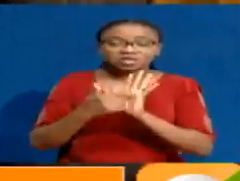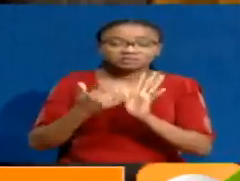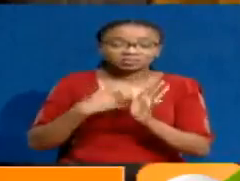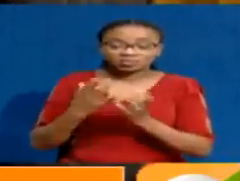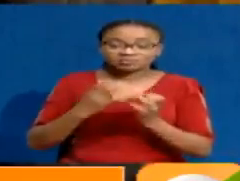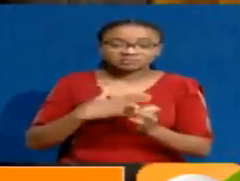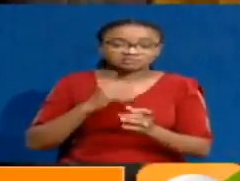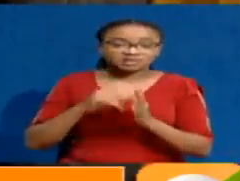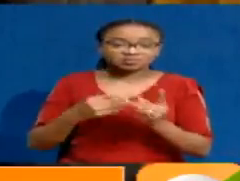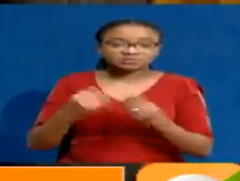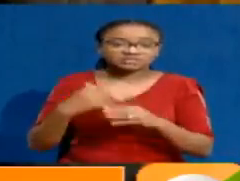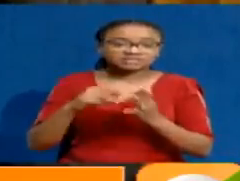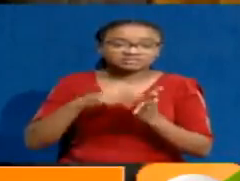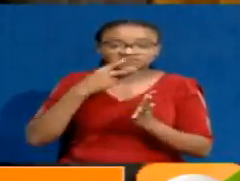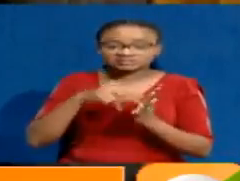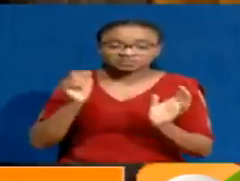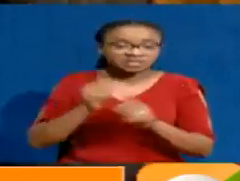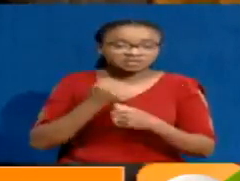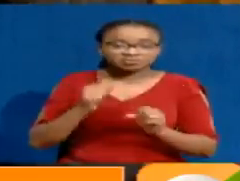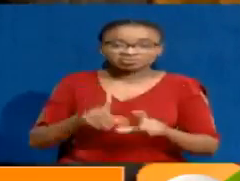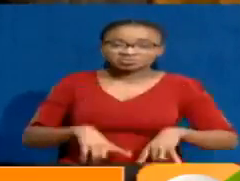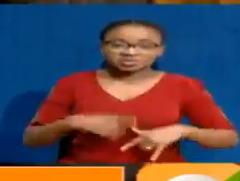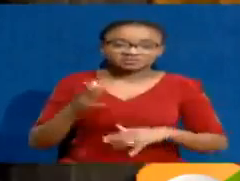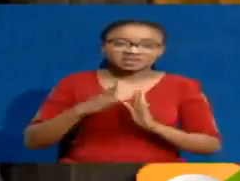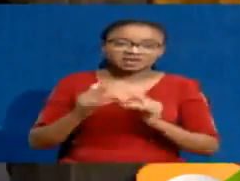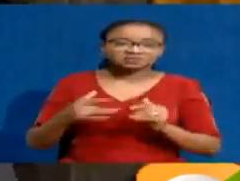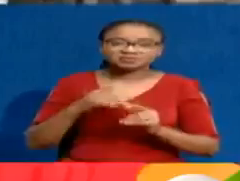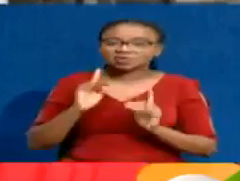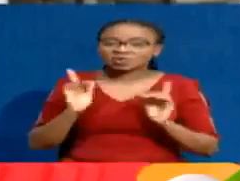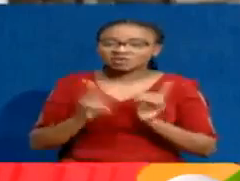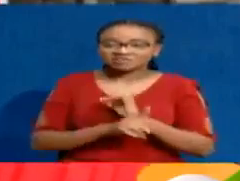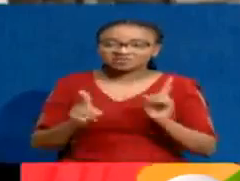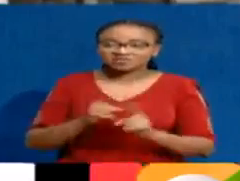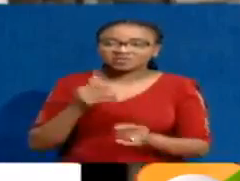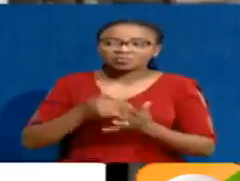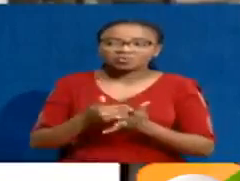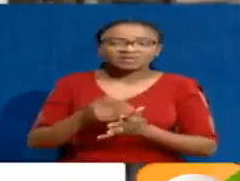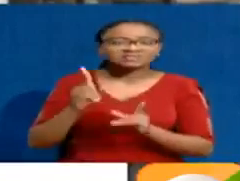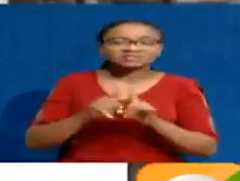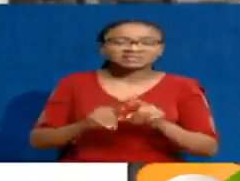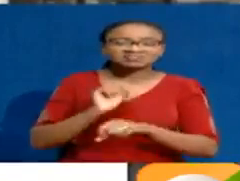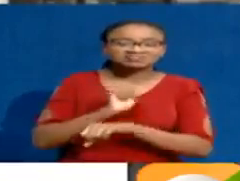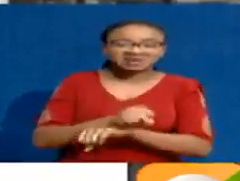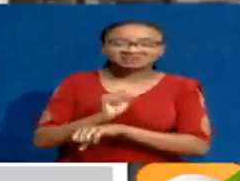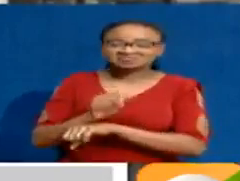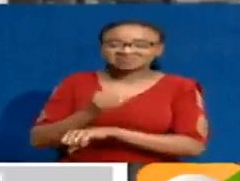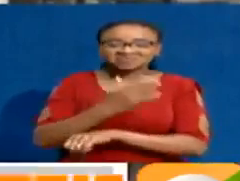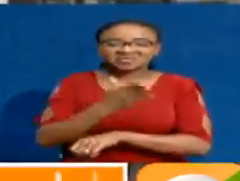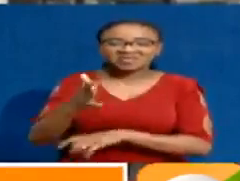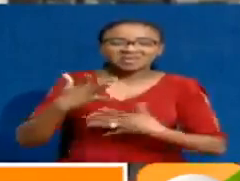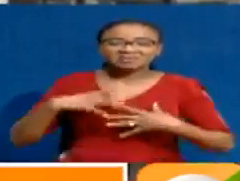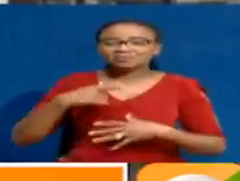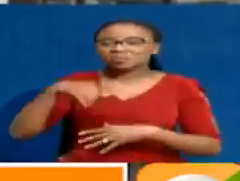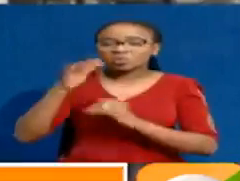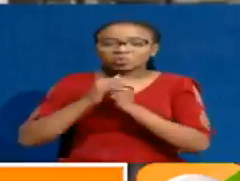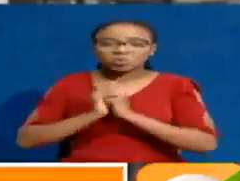watoto chips, siwezi kukaa hapa kwenye nyumba, kumetota kote. Mavi paka njiani vile, ha? Watoto wanakwenda